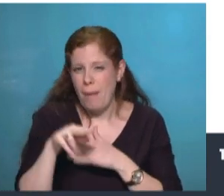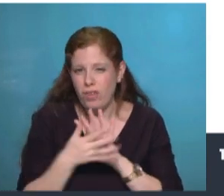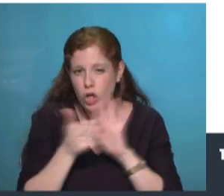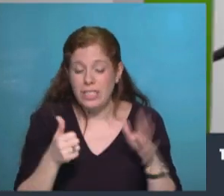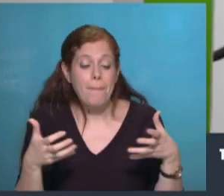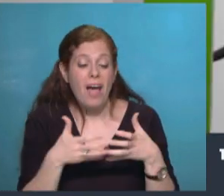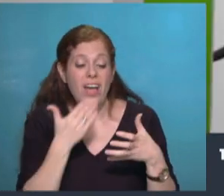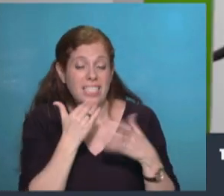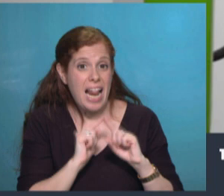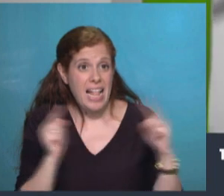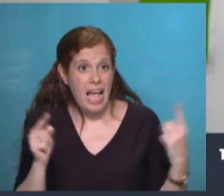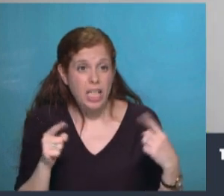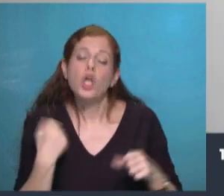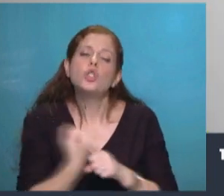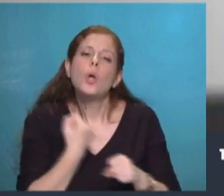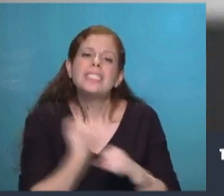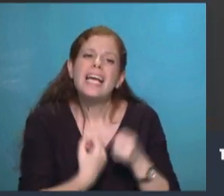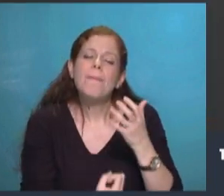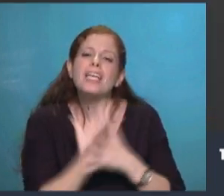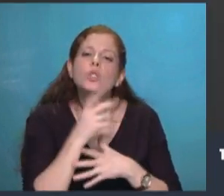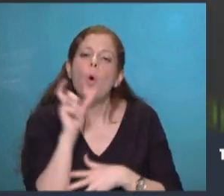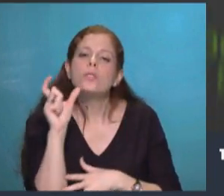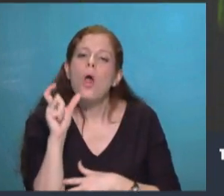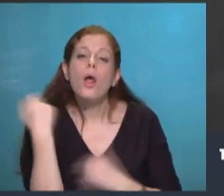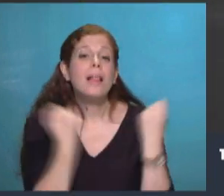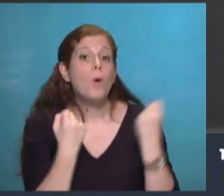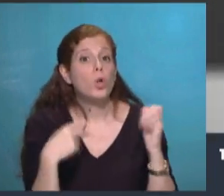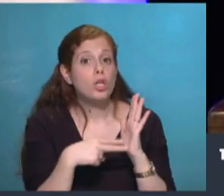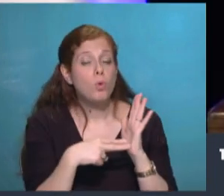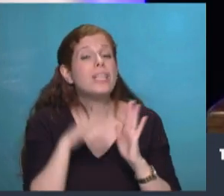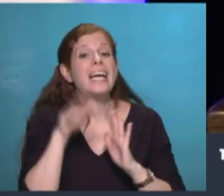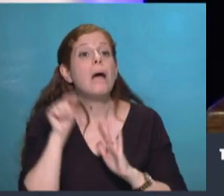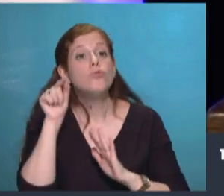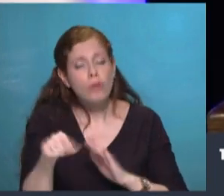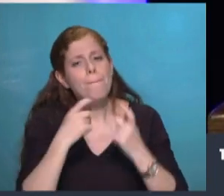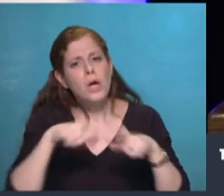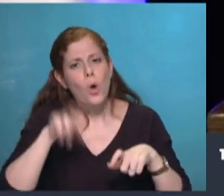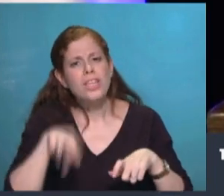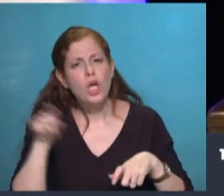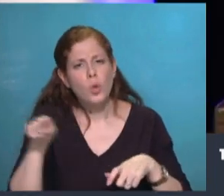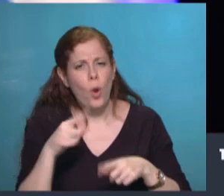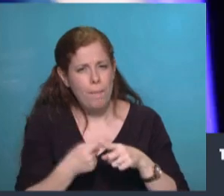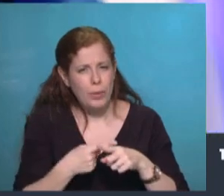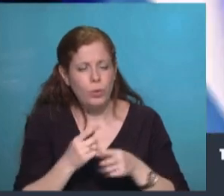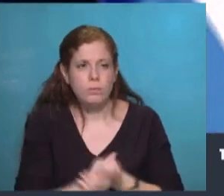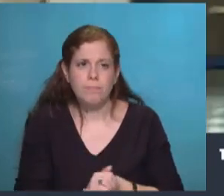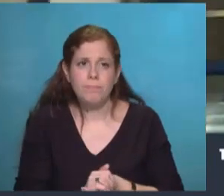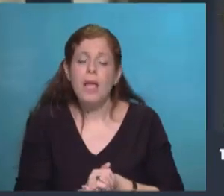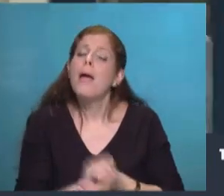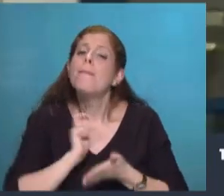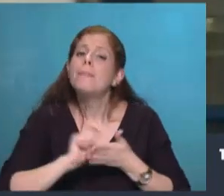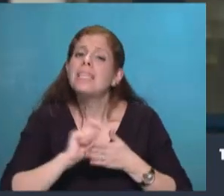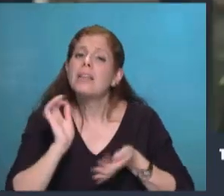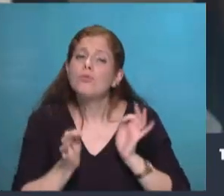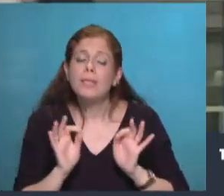העוסקת בייצור סוללות למכוניות חשמליות. גם בחברה הזאת יש לבן הדוד מניות. תודה רבה. במשרד המשפטים